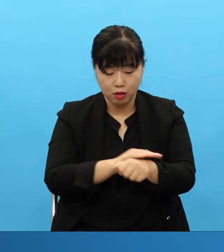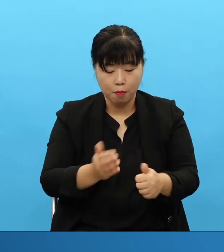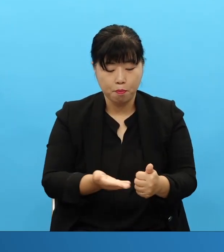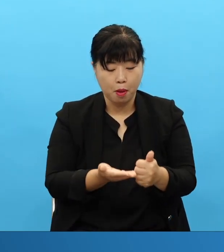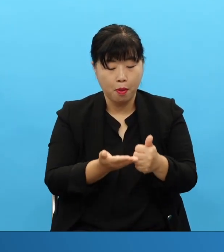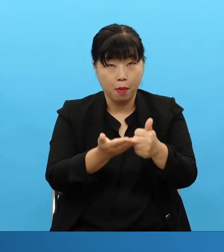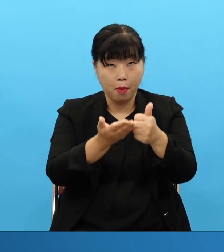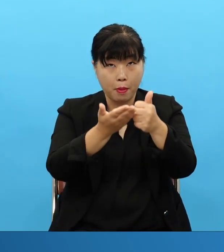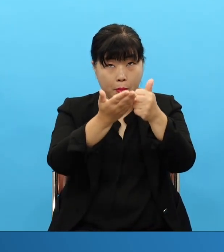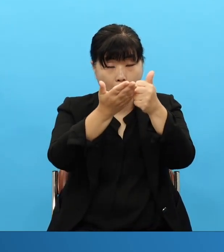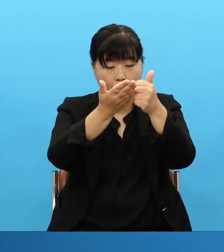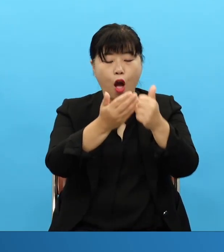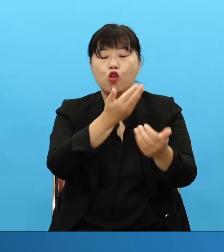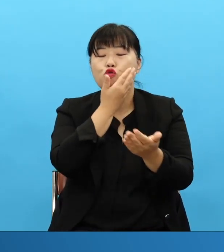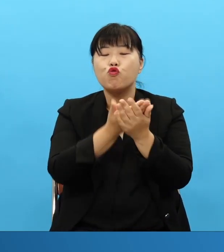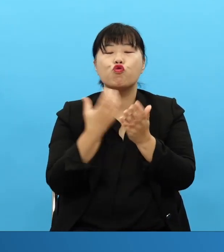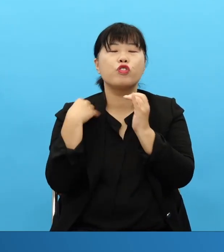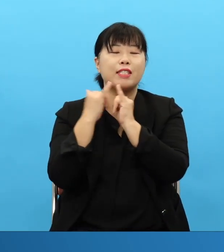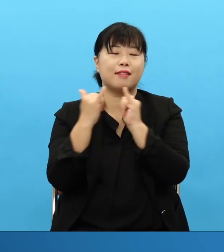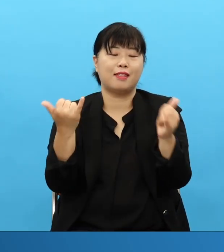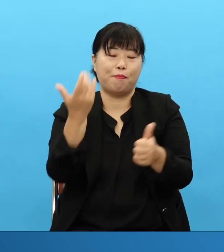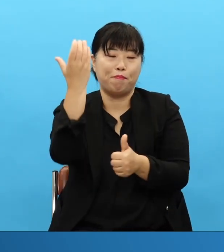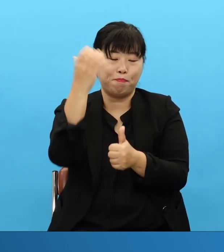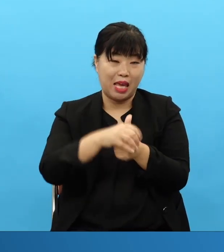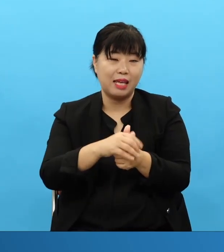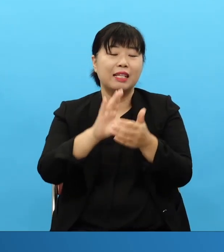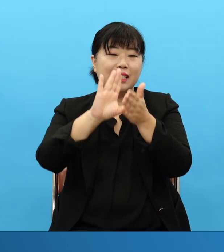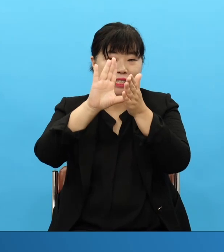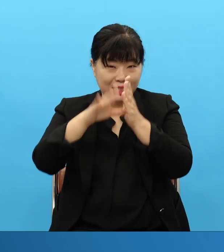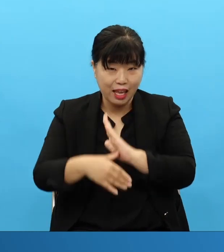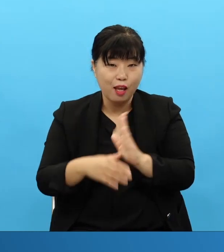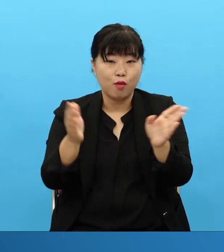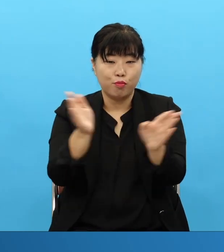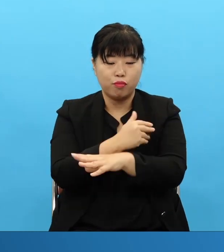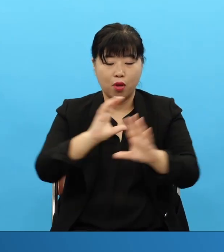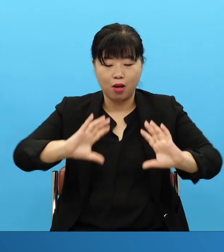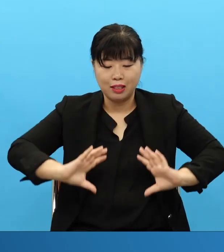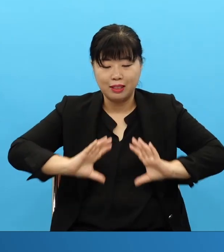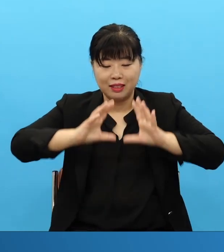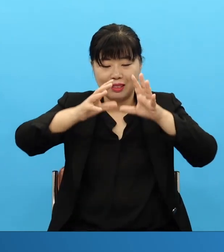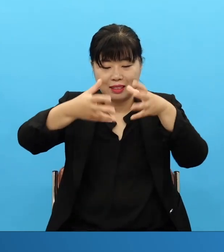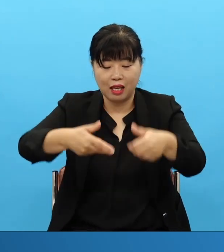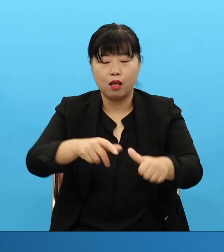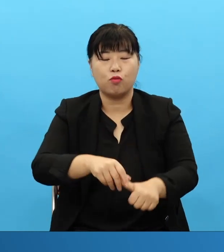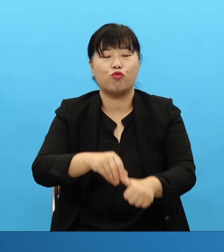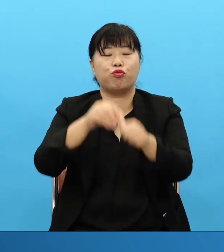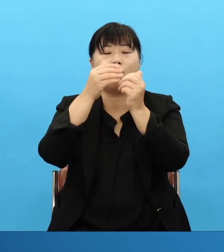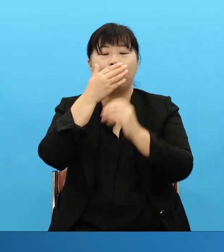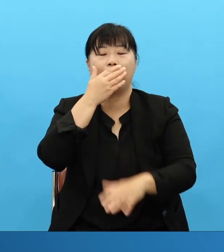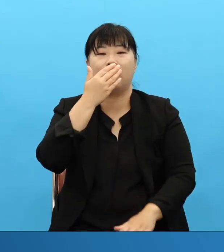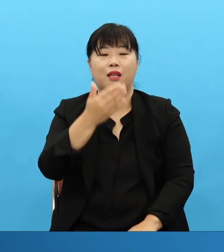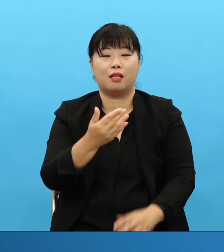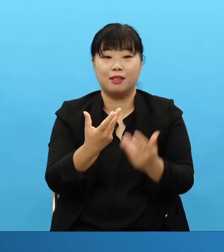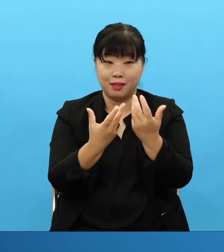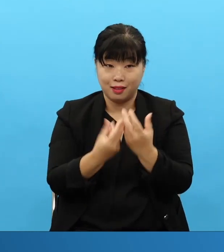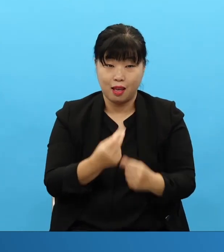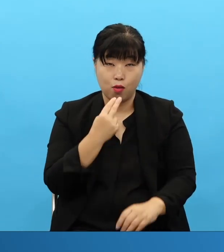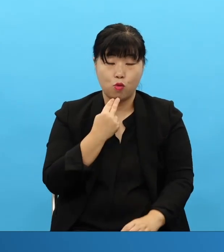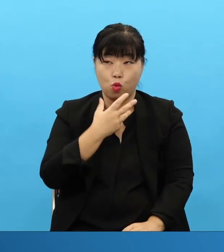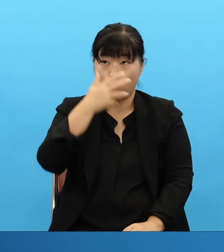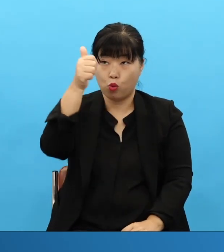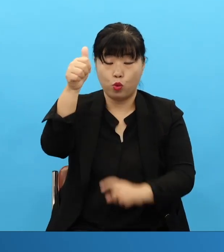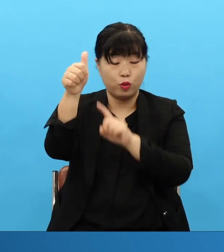moment that the remnants become church officers, these things take place. 세계가 살아나버린 겁니다. The world is revived. 요셉이 어느